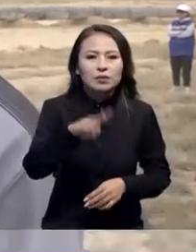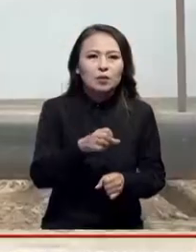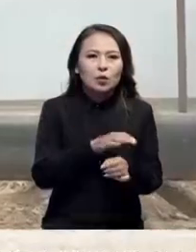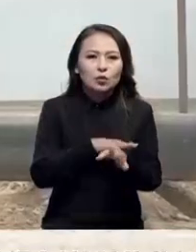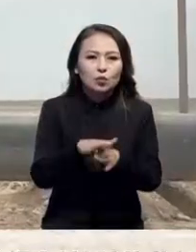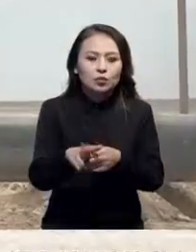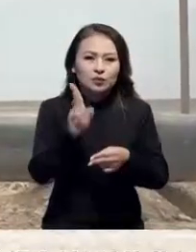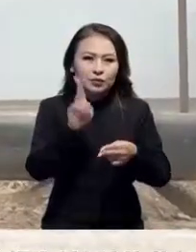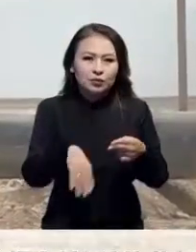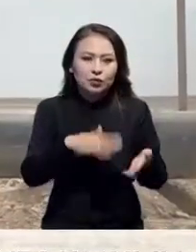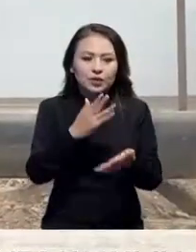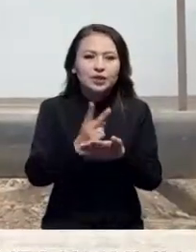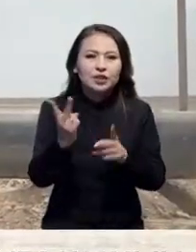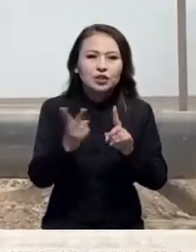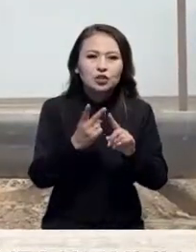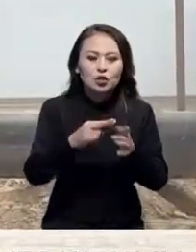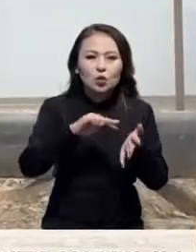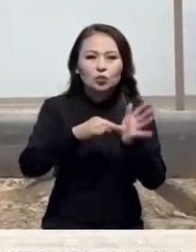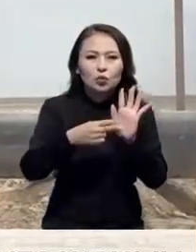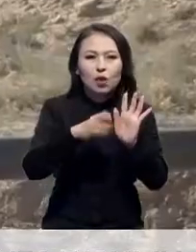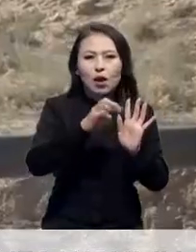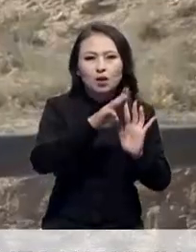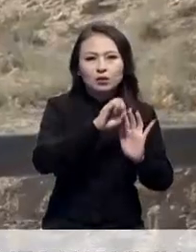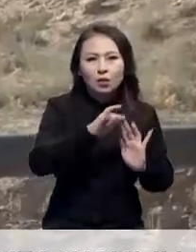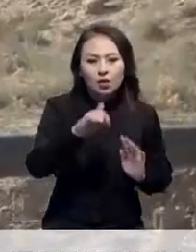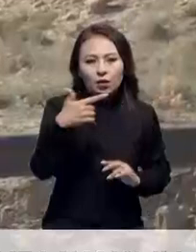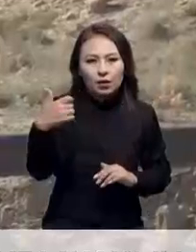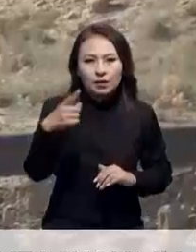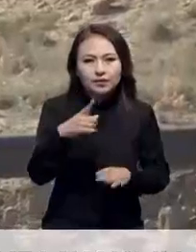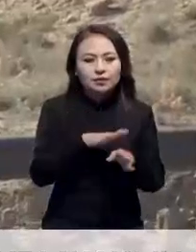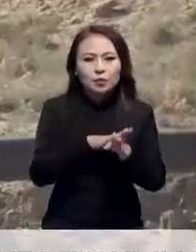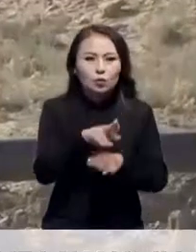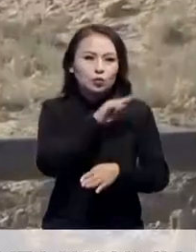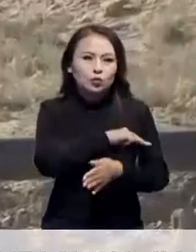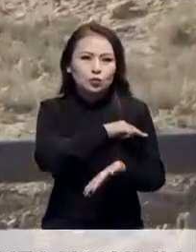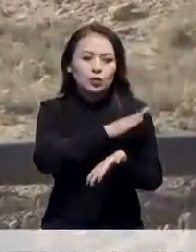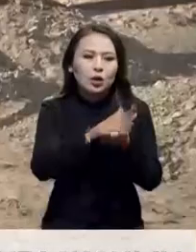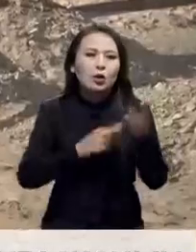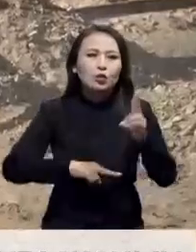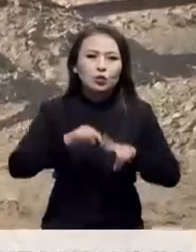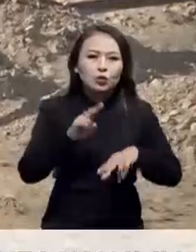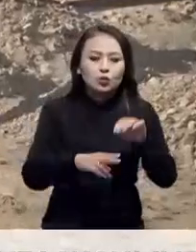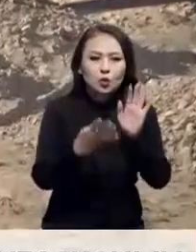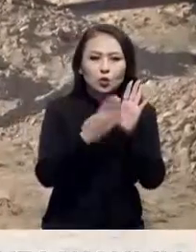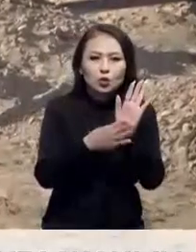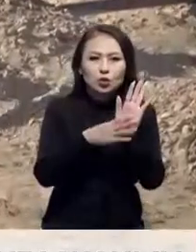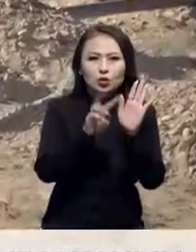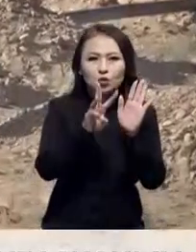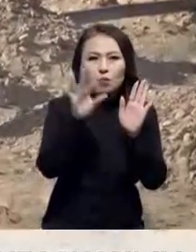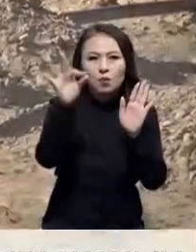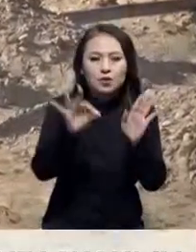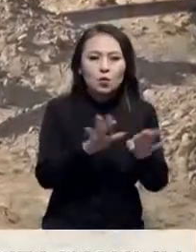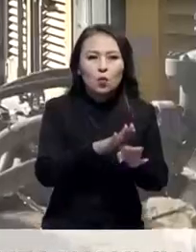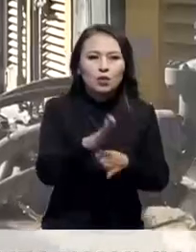бітіп тұр. Екінші жоба Жаңаөзен Жетібай Ақтау газ құбырының үшінші тармағын толық жөндеу. Оның құрылысы 90%-ға орындалды.